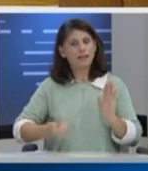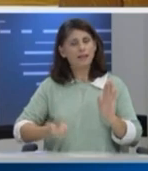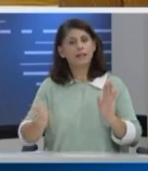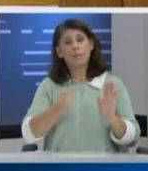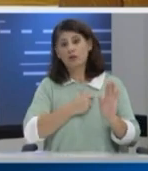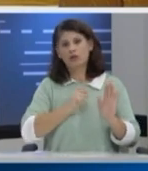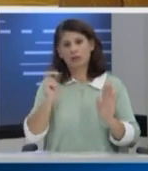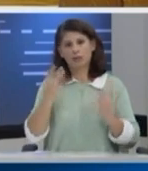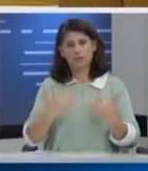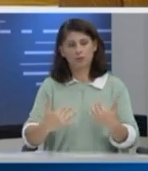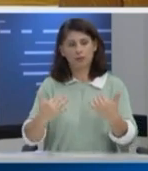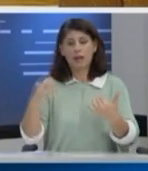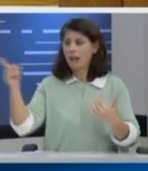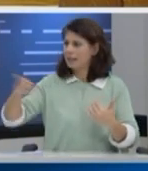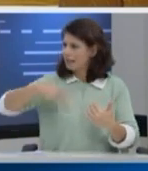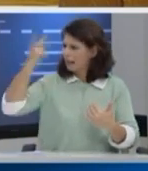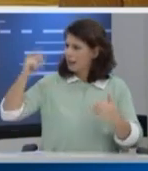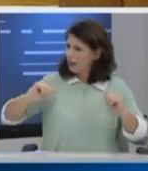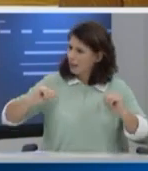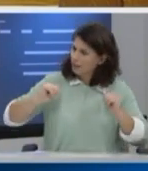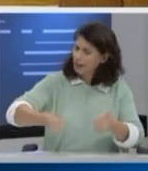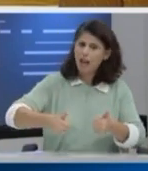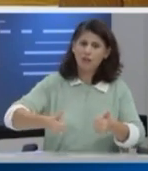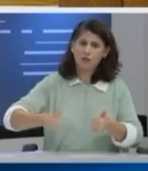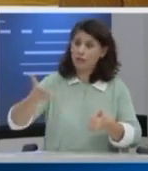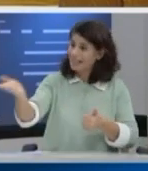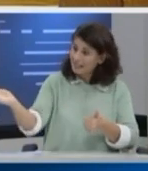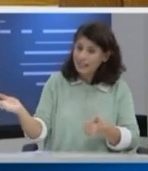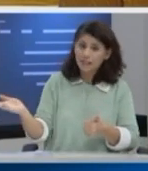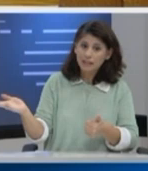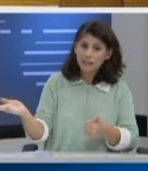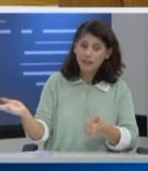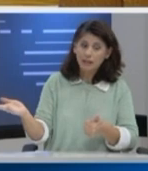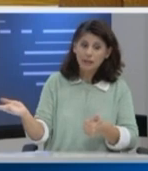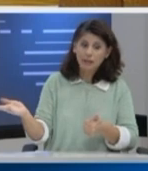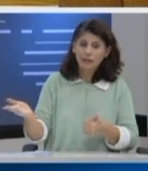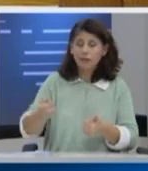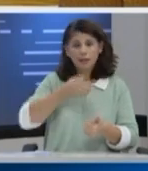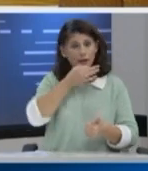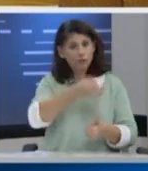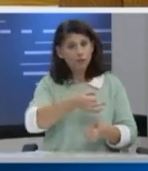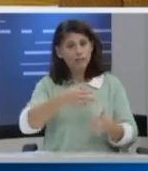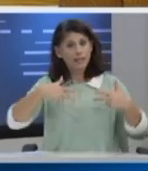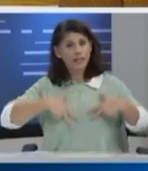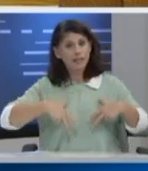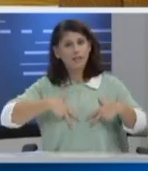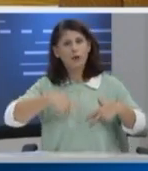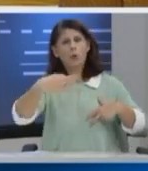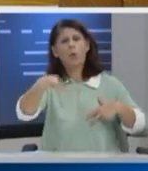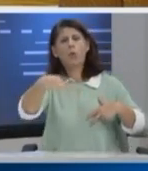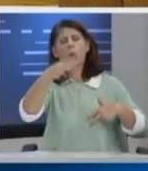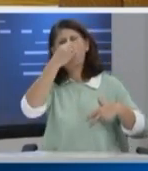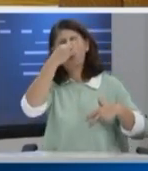Μιας όμως και έχετε το θάρρος και το θράσος εσείς να μιλάτε για κυβερνήσεις